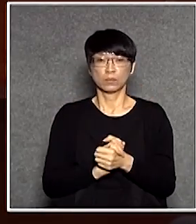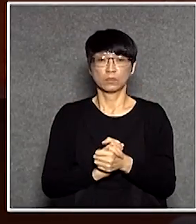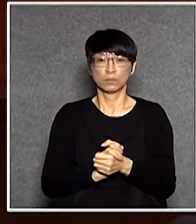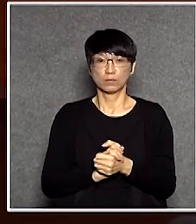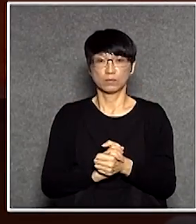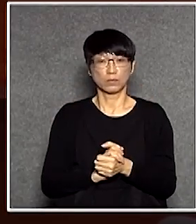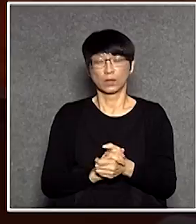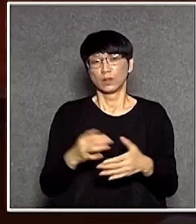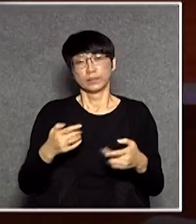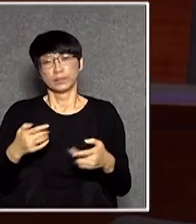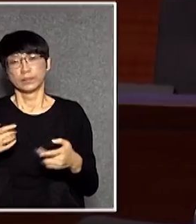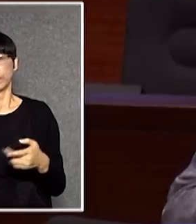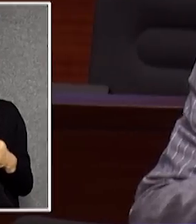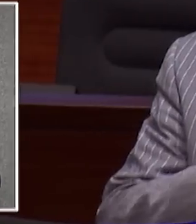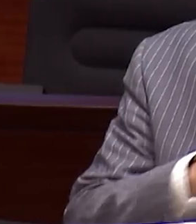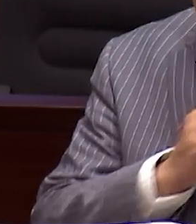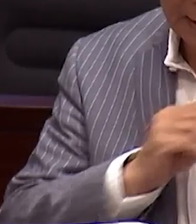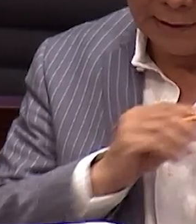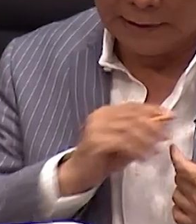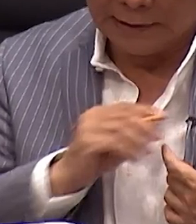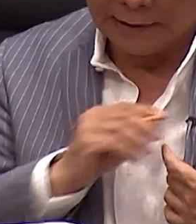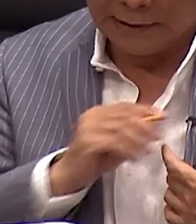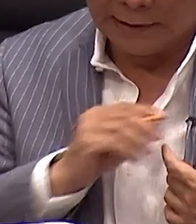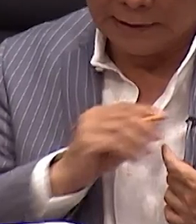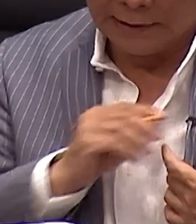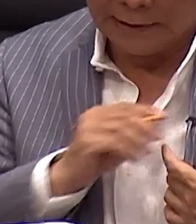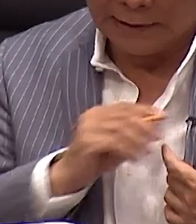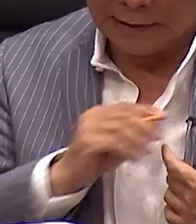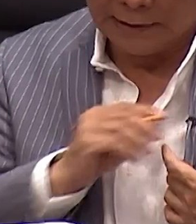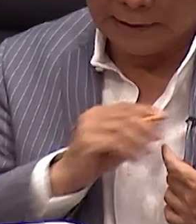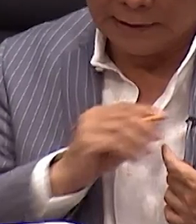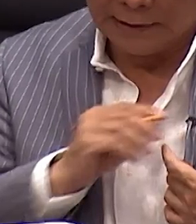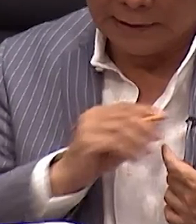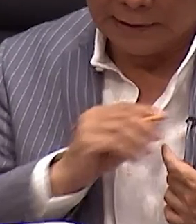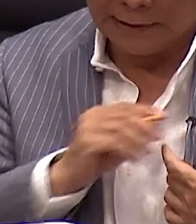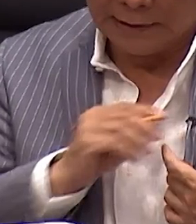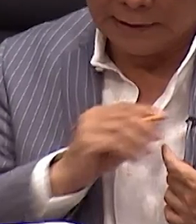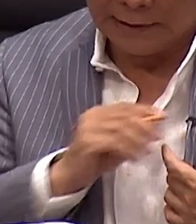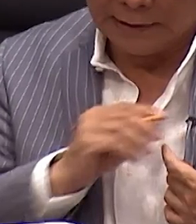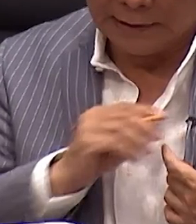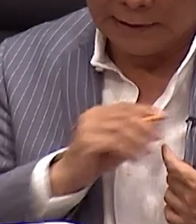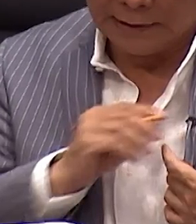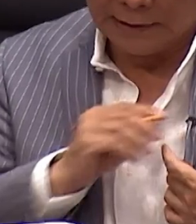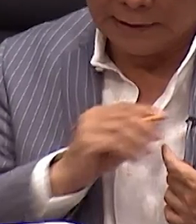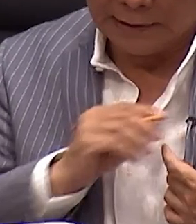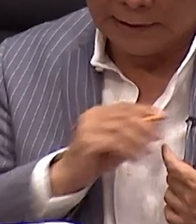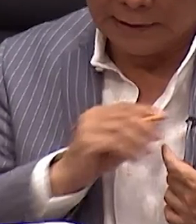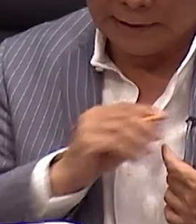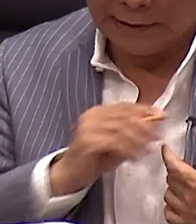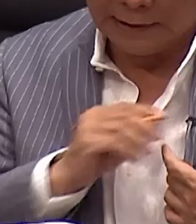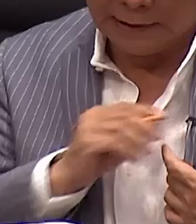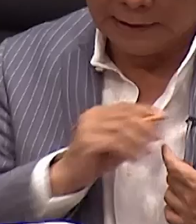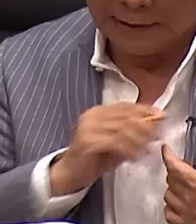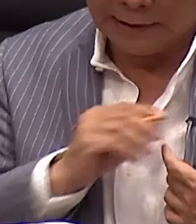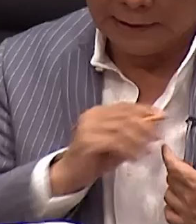好荒謬嘅事啊！ 根據務實守則第158段，檢討人員需將其決定通知